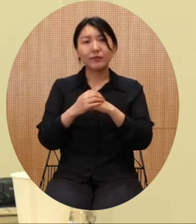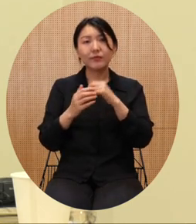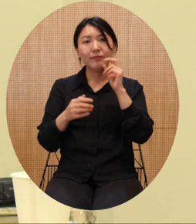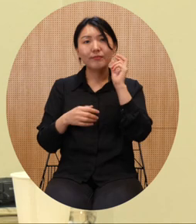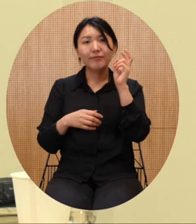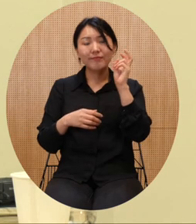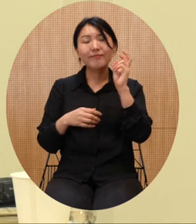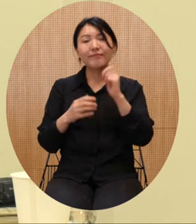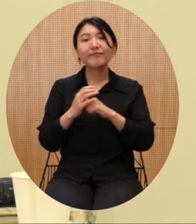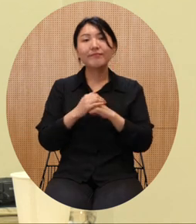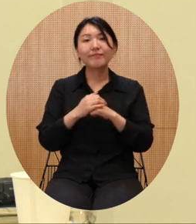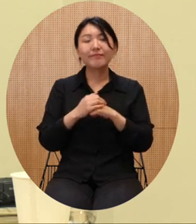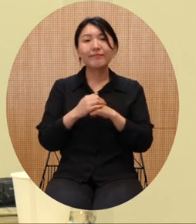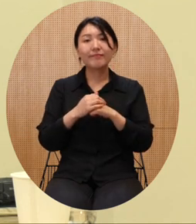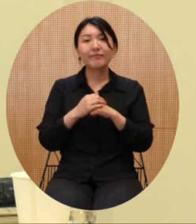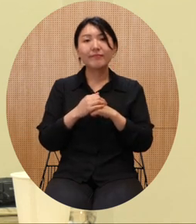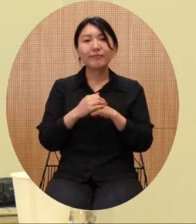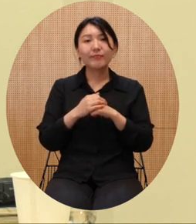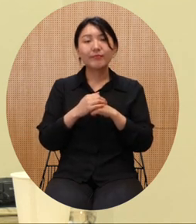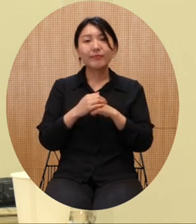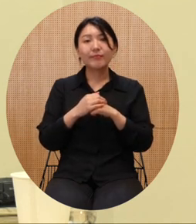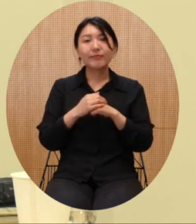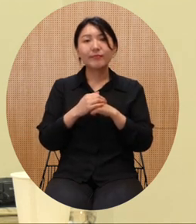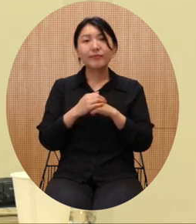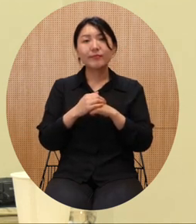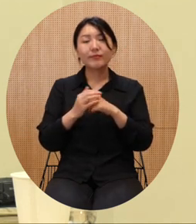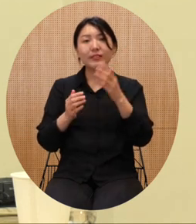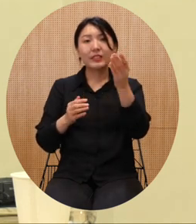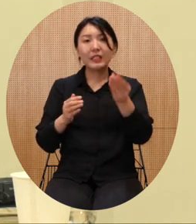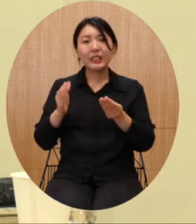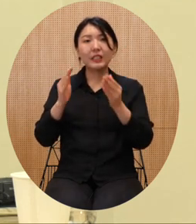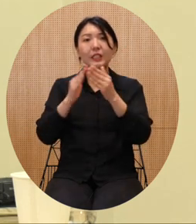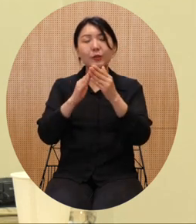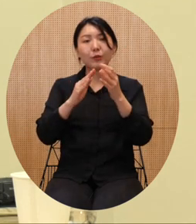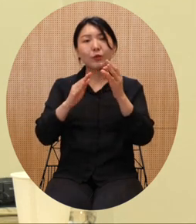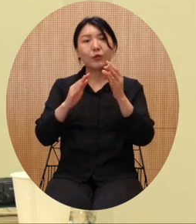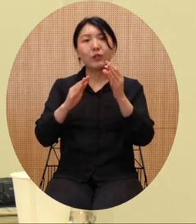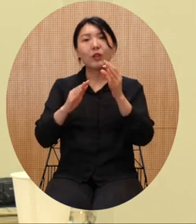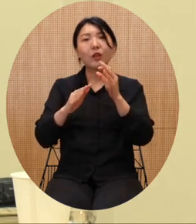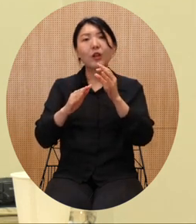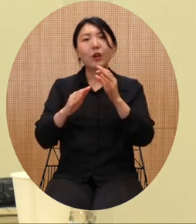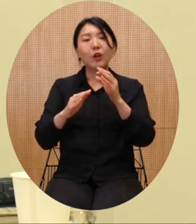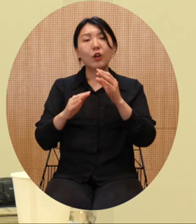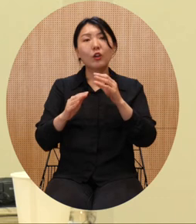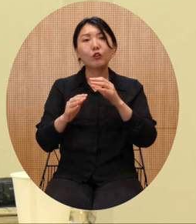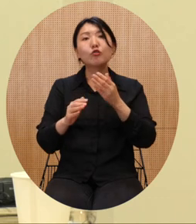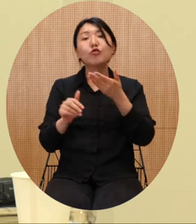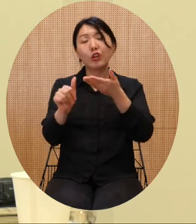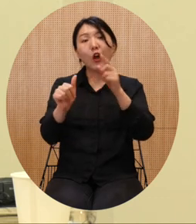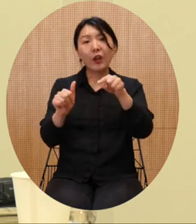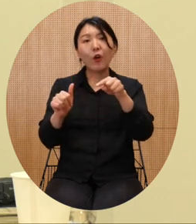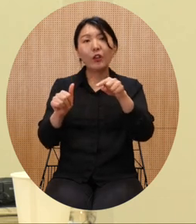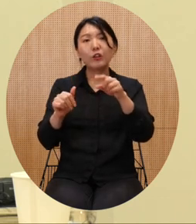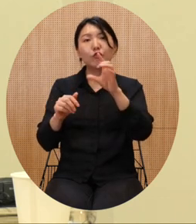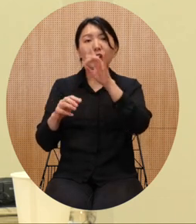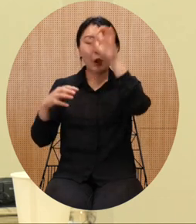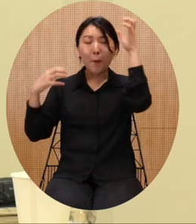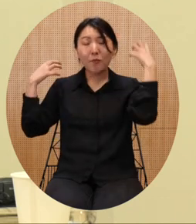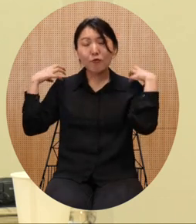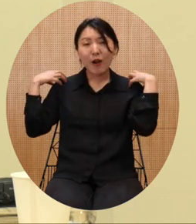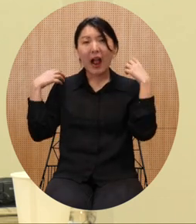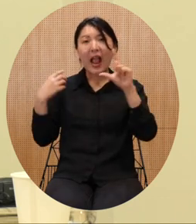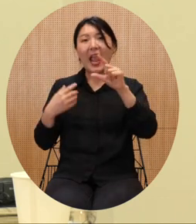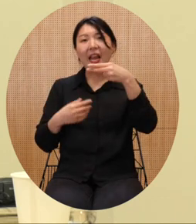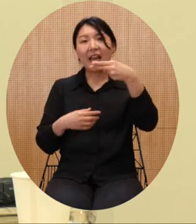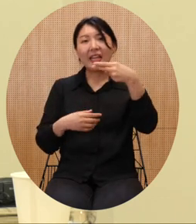것이고 그 임대주택의 공급이나 이런 거는 중앙정부와 그 LH가 해야